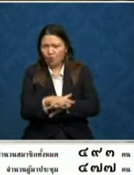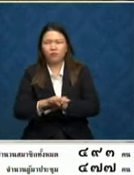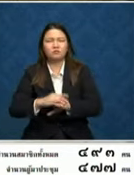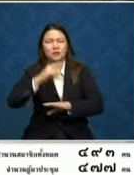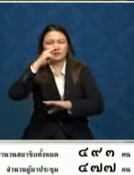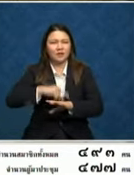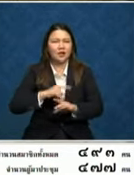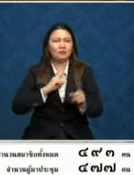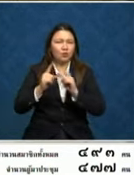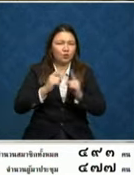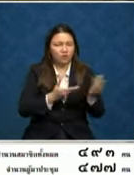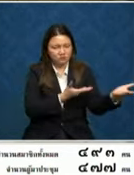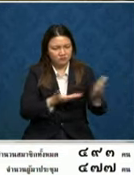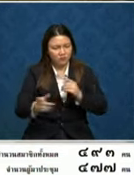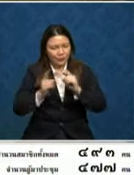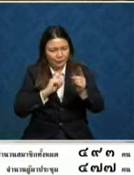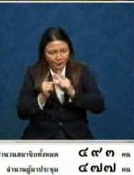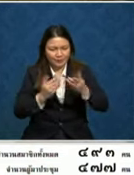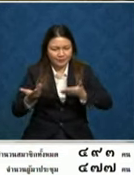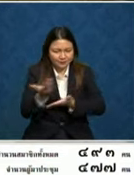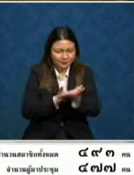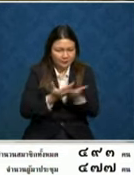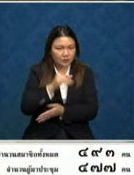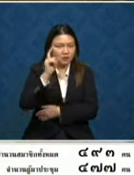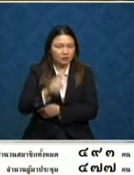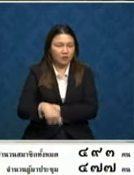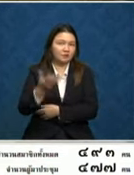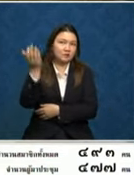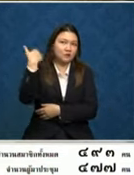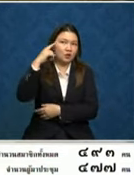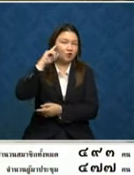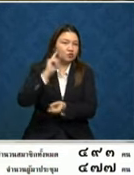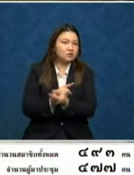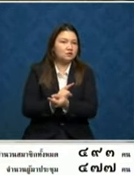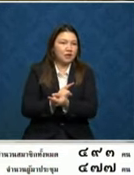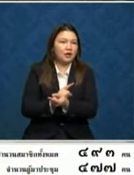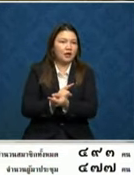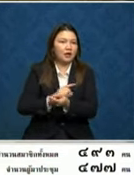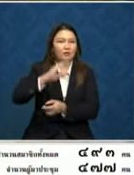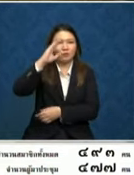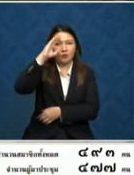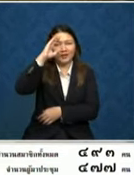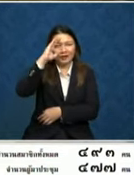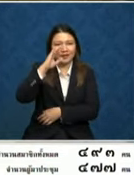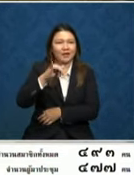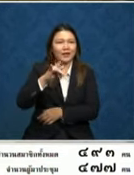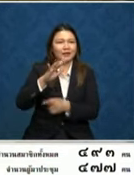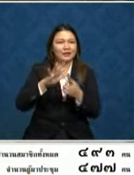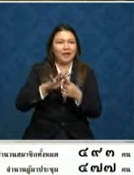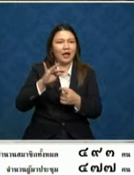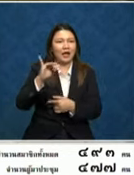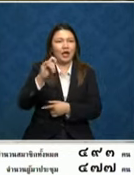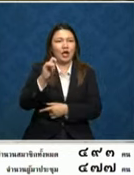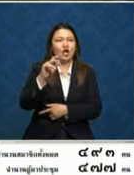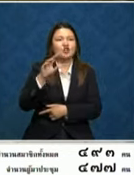มาผมได้รู้จักกับพลเอกแก้วยอดศึกผู้นำไทย